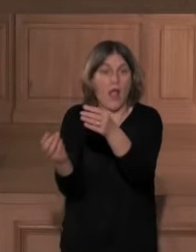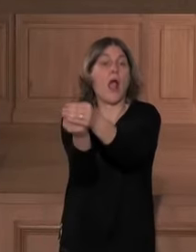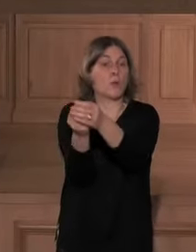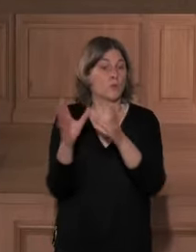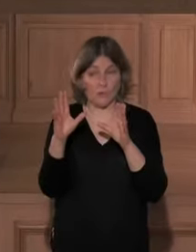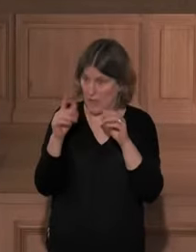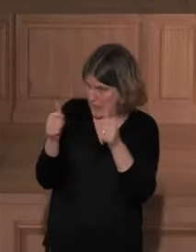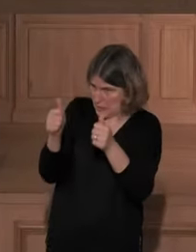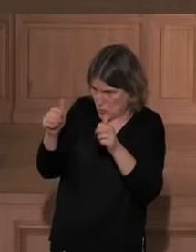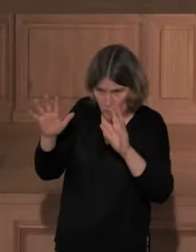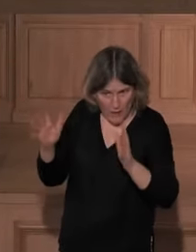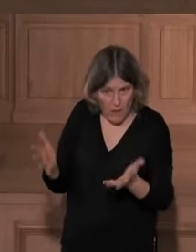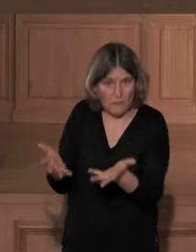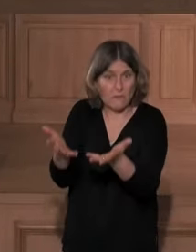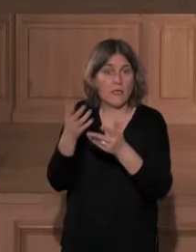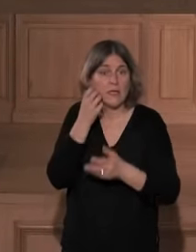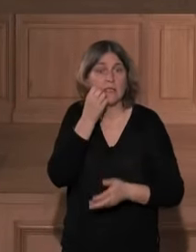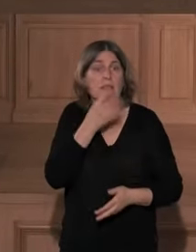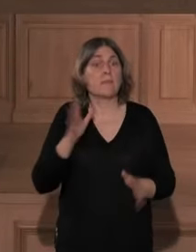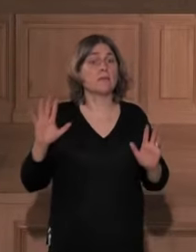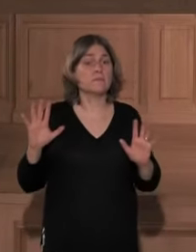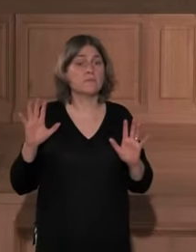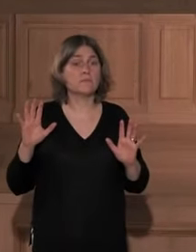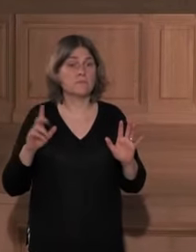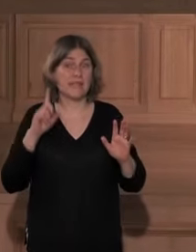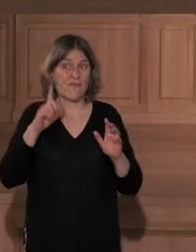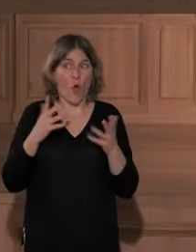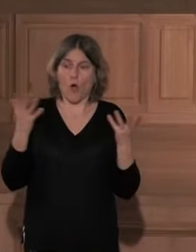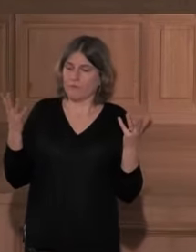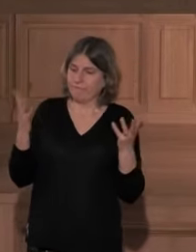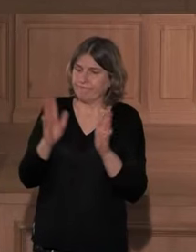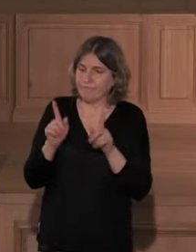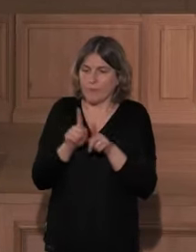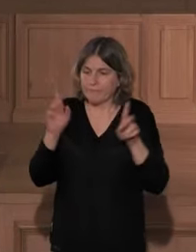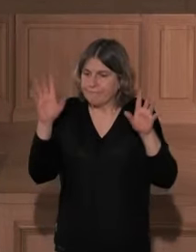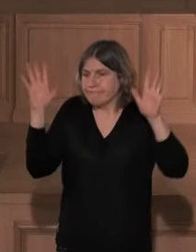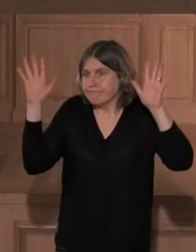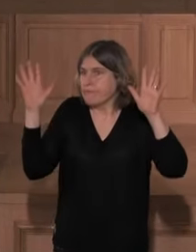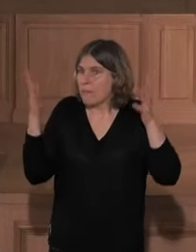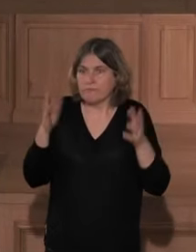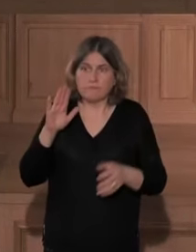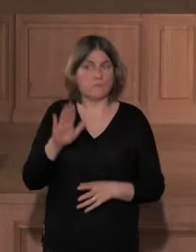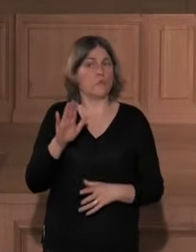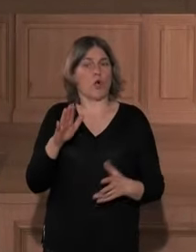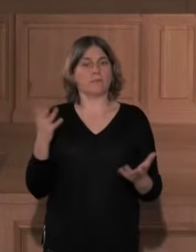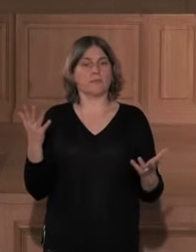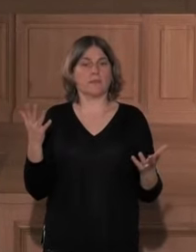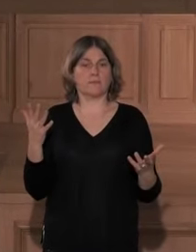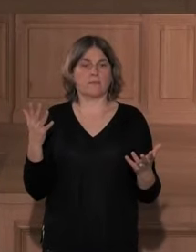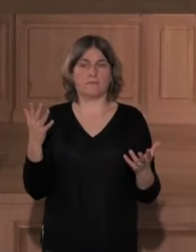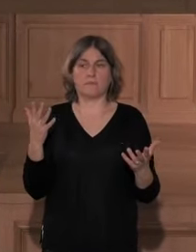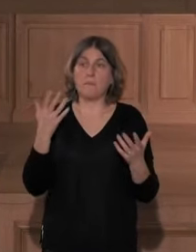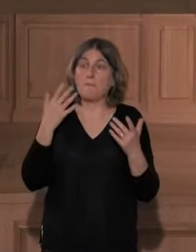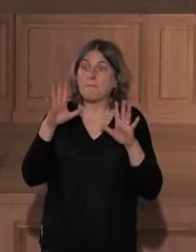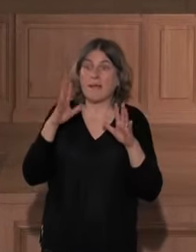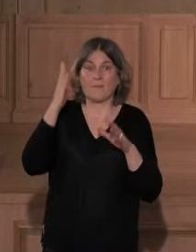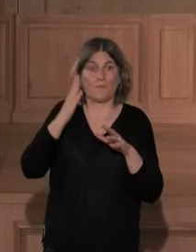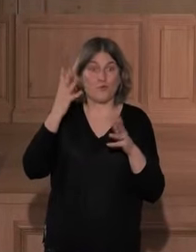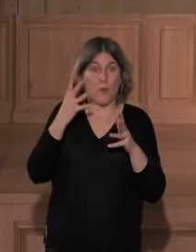Mmh. Donc, si vous voulez, il faut avoir beaucoup d'humilité et en même temps, voilà, on ne gagne qu'avec un travail